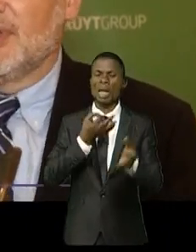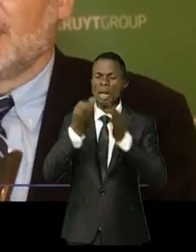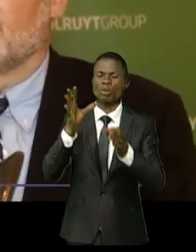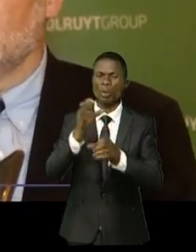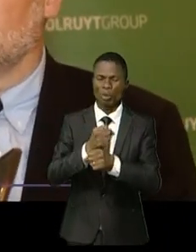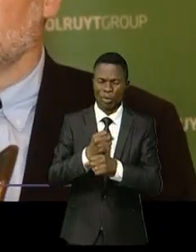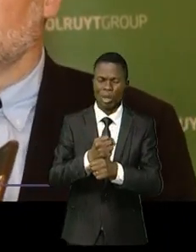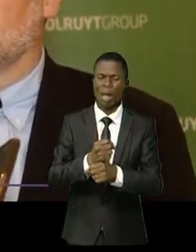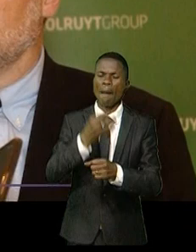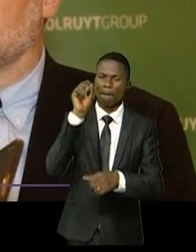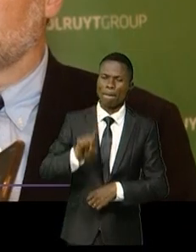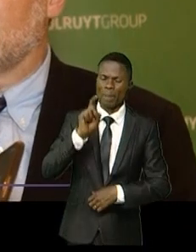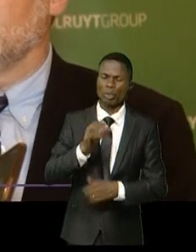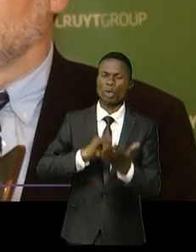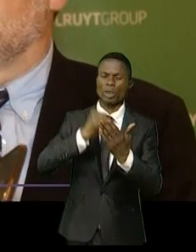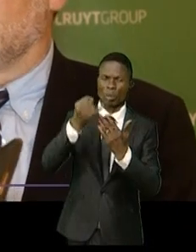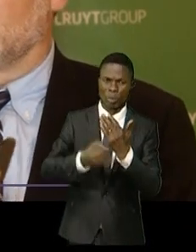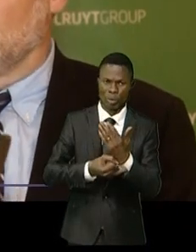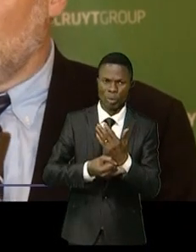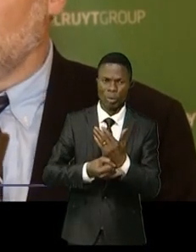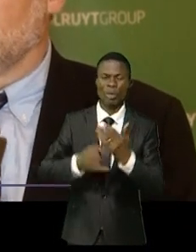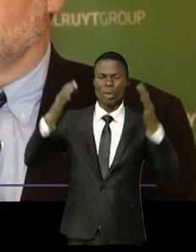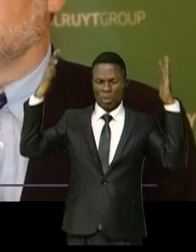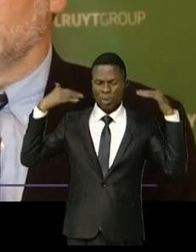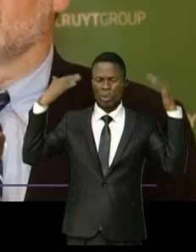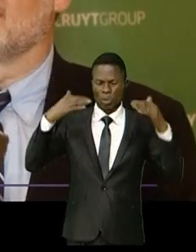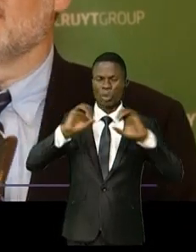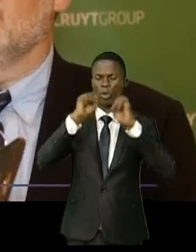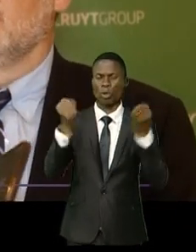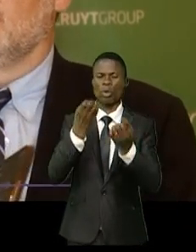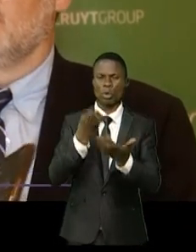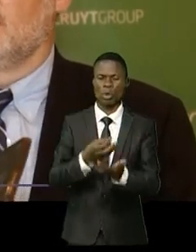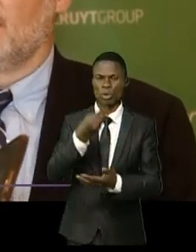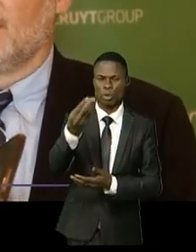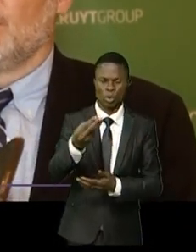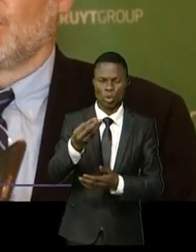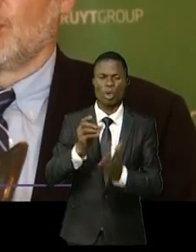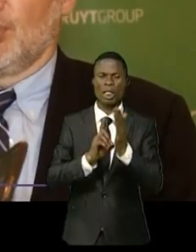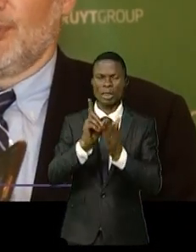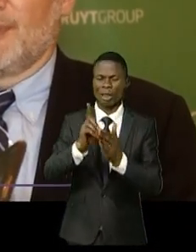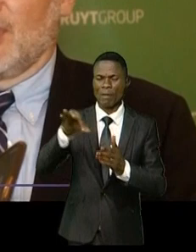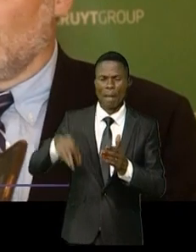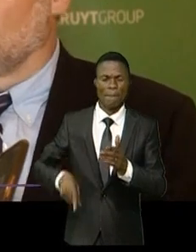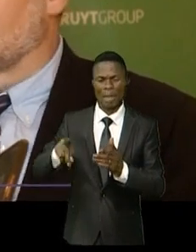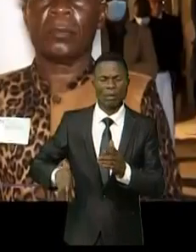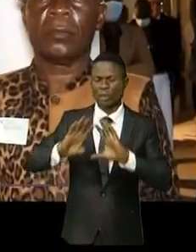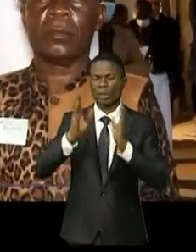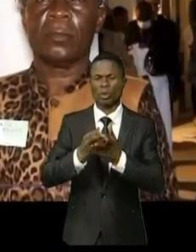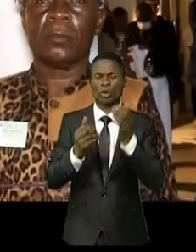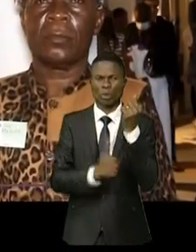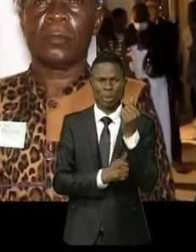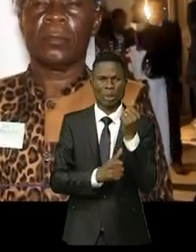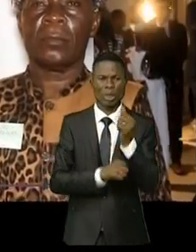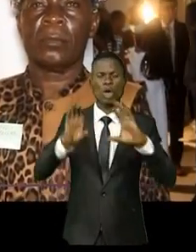contours et les fonds du projet qui, de l'écologique au socio-économique, apporte du tonus au bien-être des communautés locales.